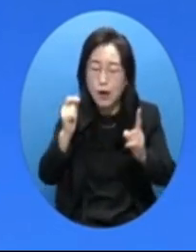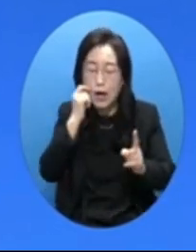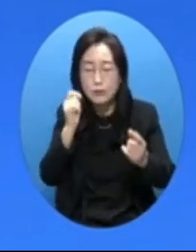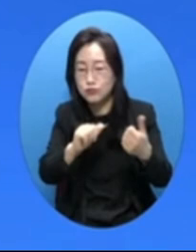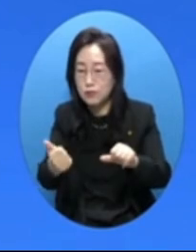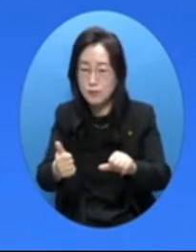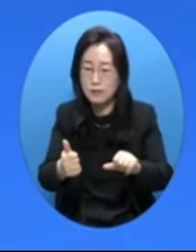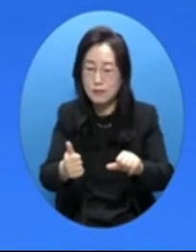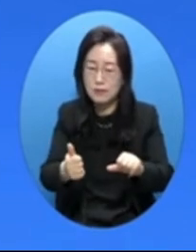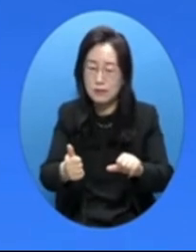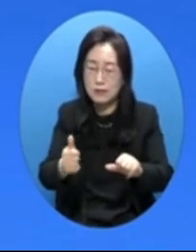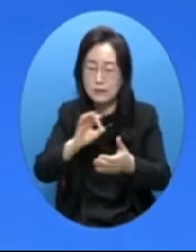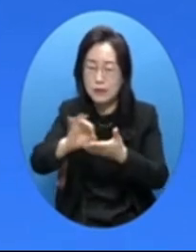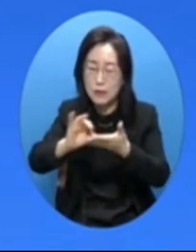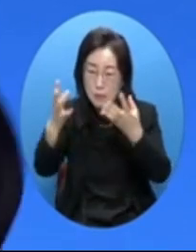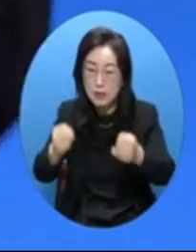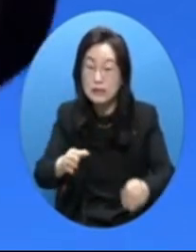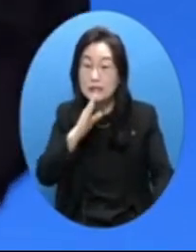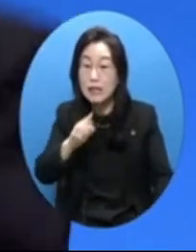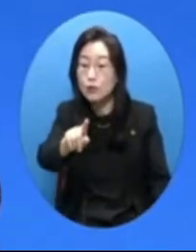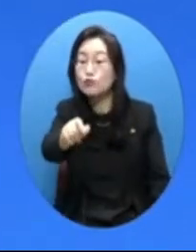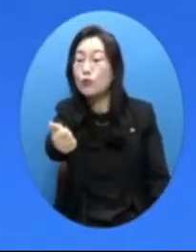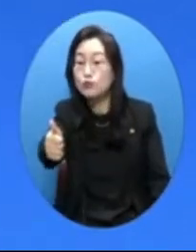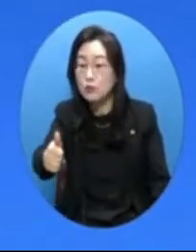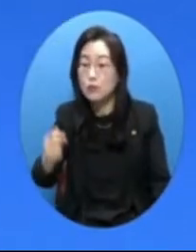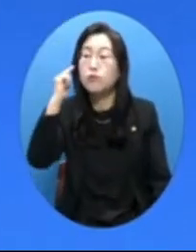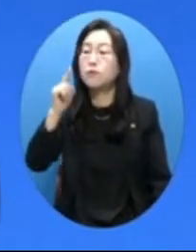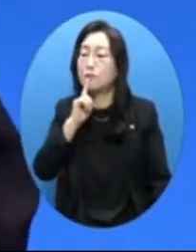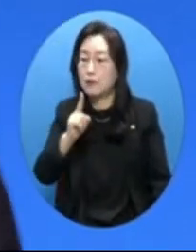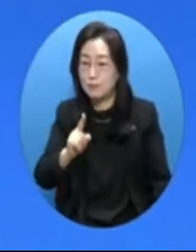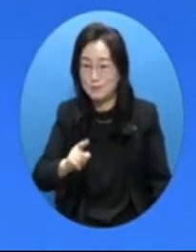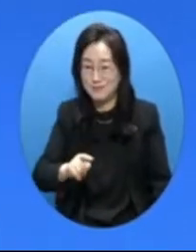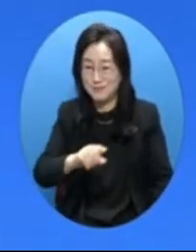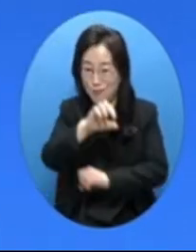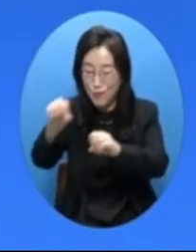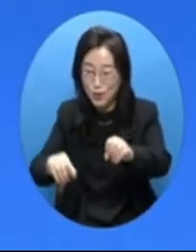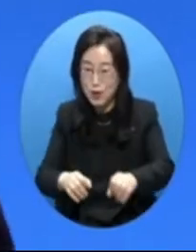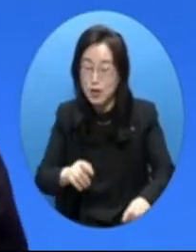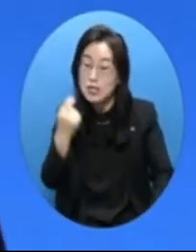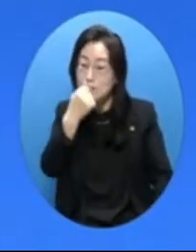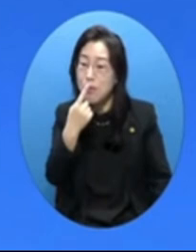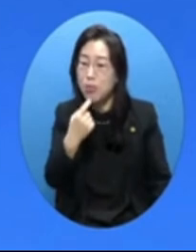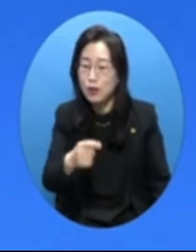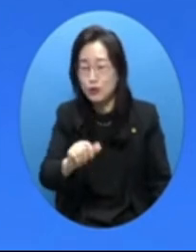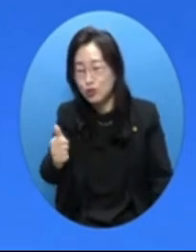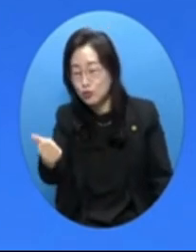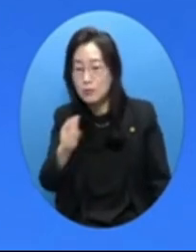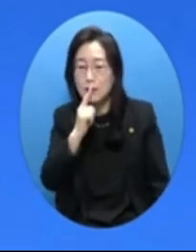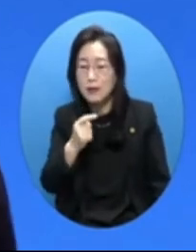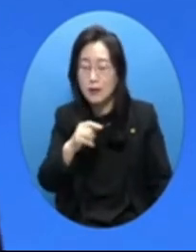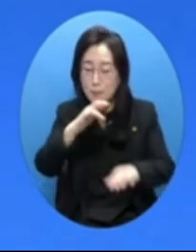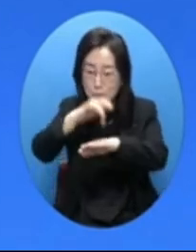말을 많이 했습니다 진짜 죽으라고 하면 외긴 내가 죽냐 그러면서도 입만 열면 죽겠다는 말을 입에 달고 살았습니다 배고파 죽겠다